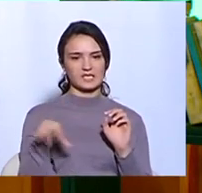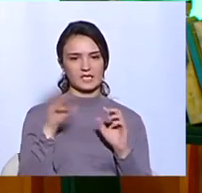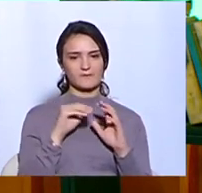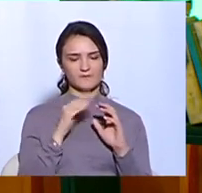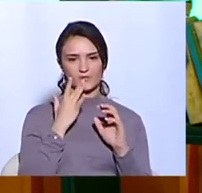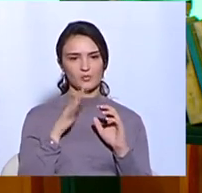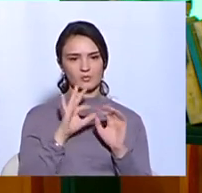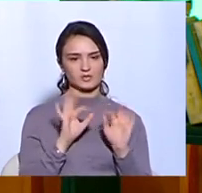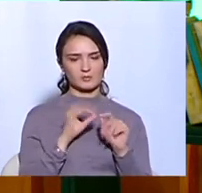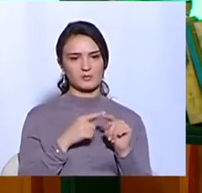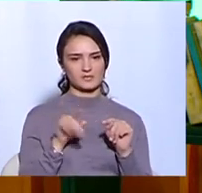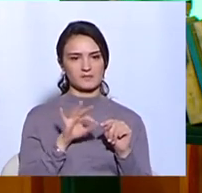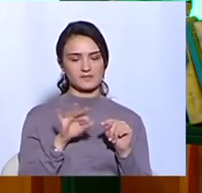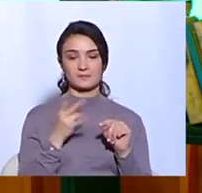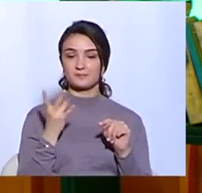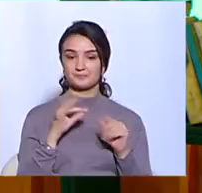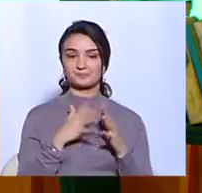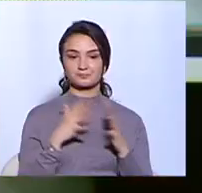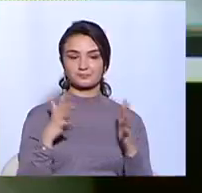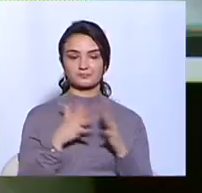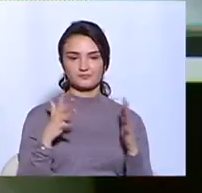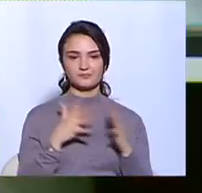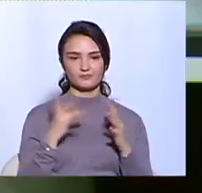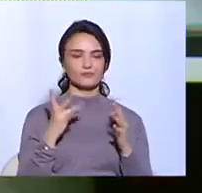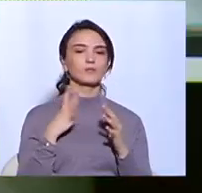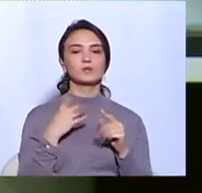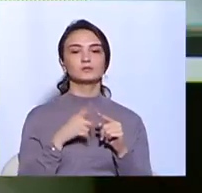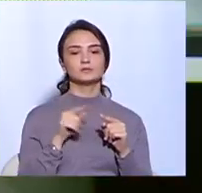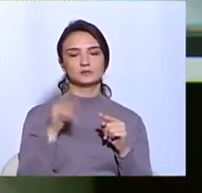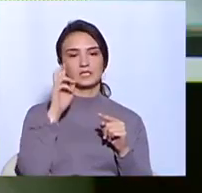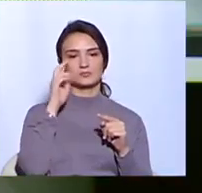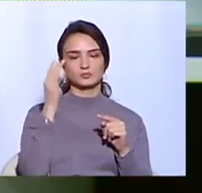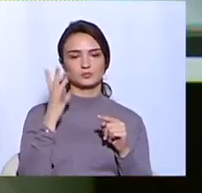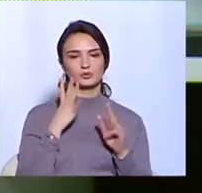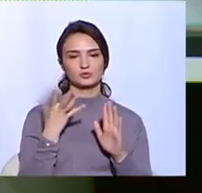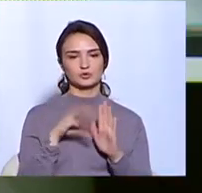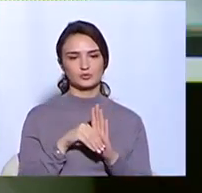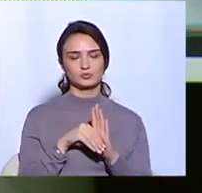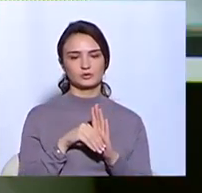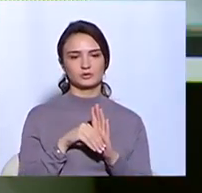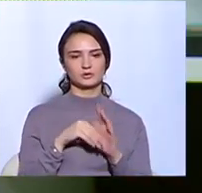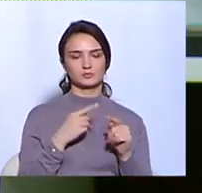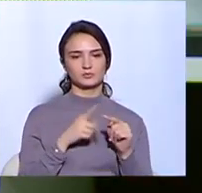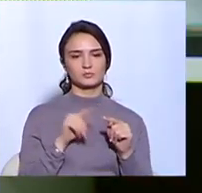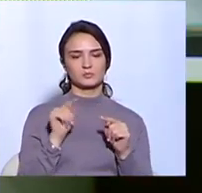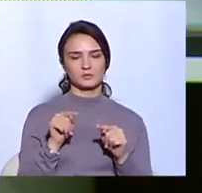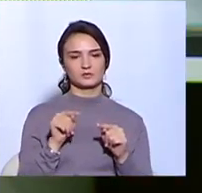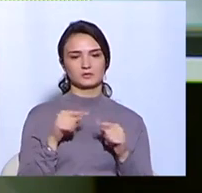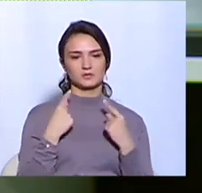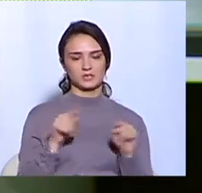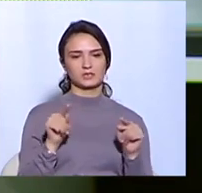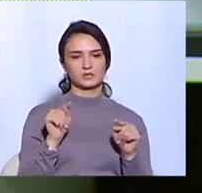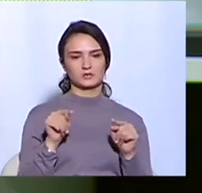მთლიანად სოფლიო. რაც შეიძლება მეტი და მეტი უნდა იყოს, სახელმწიფოც უნდა იყოს ჩართული, იმიტომ რომ მათ აი